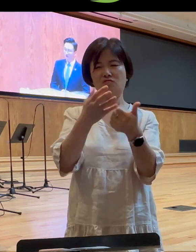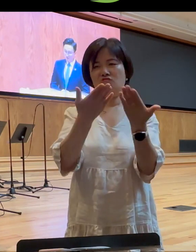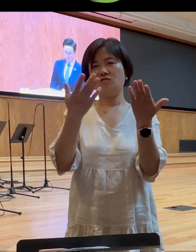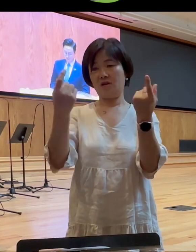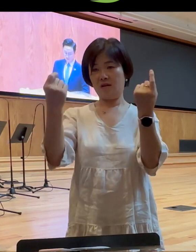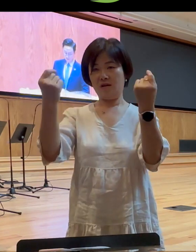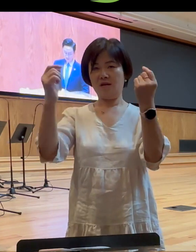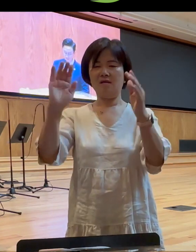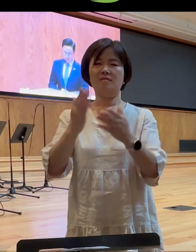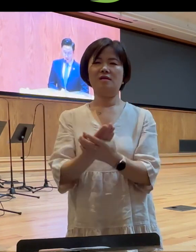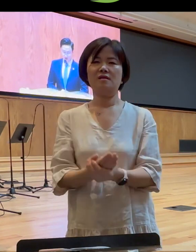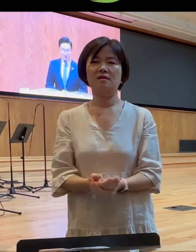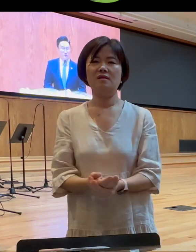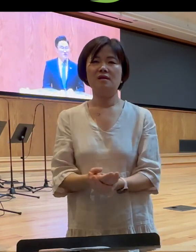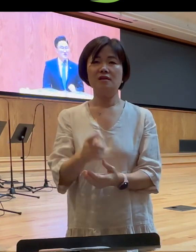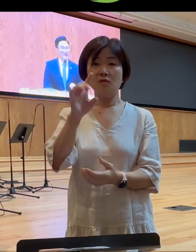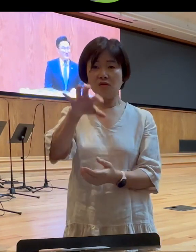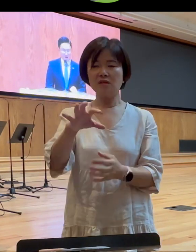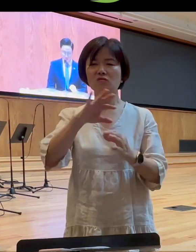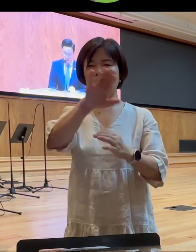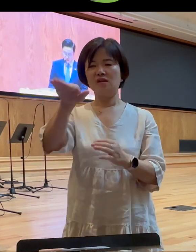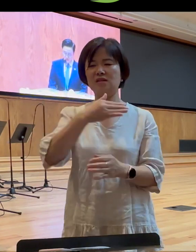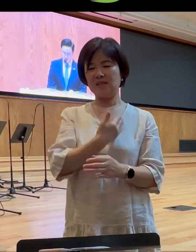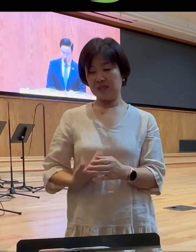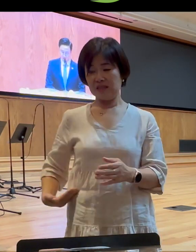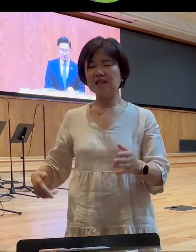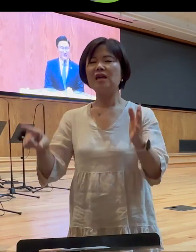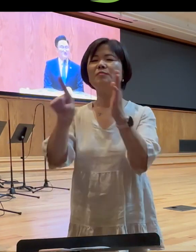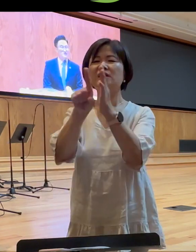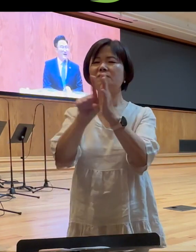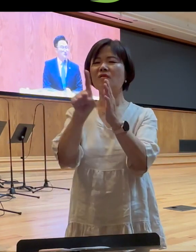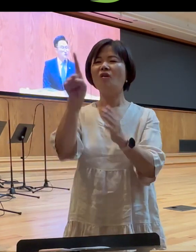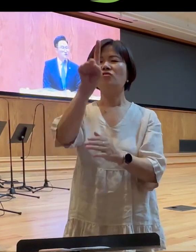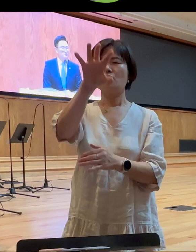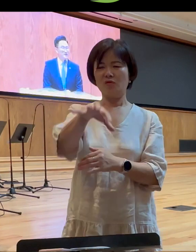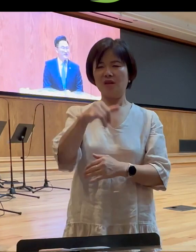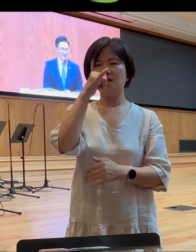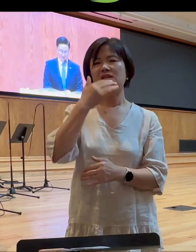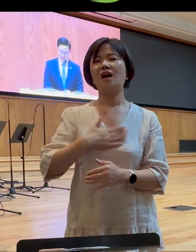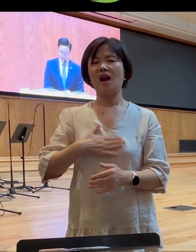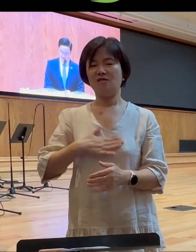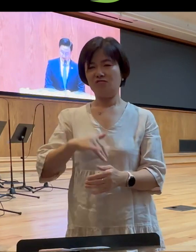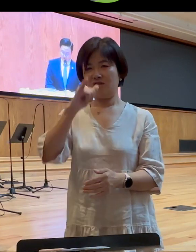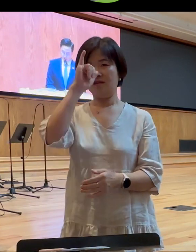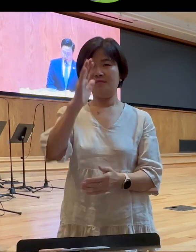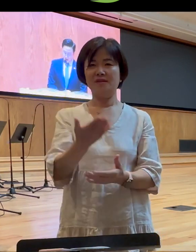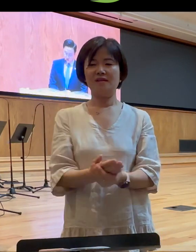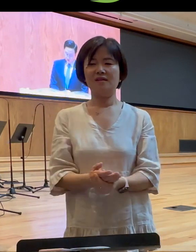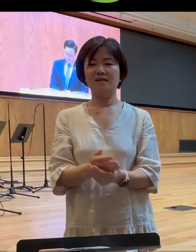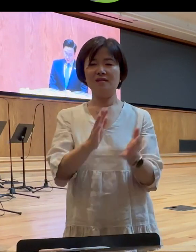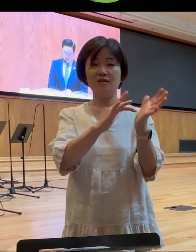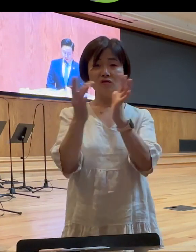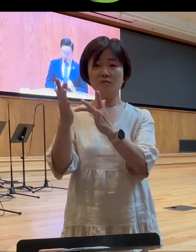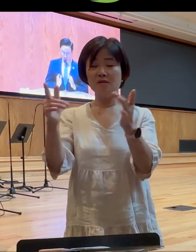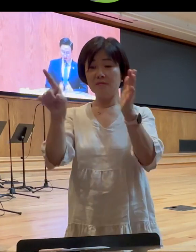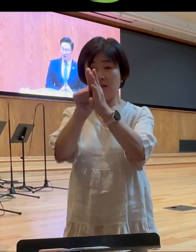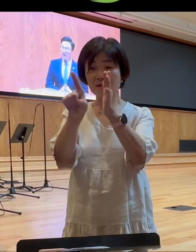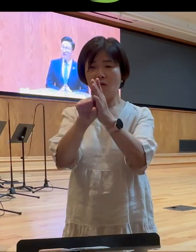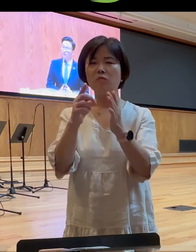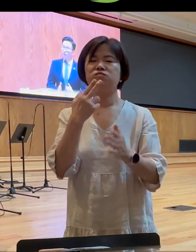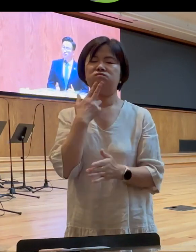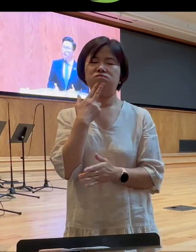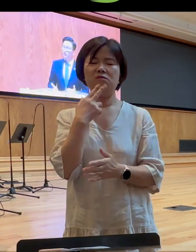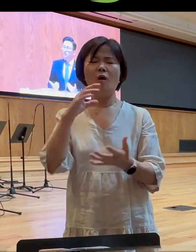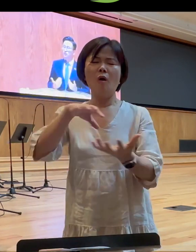것이죠. 여기서 우리는 제자의 믿음이 어디에 있는지 알 수 있습니다. 예수님을 믿는 것이